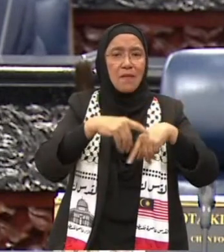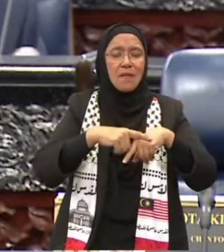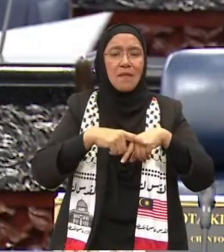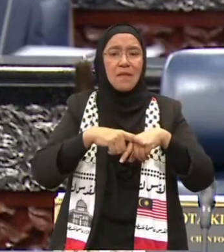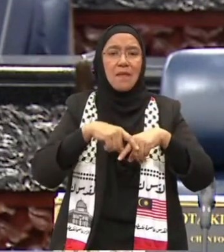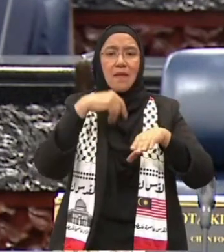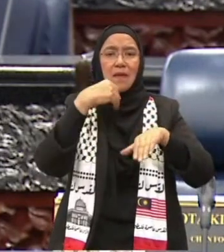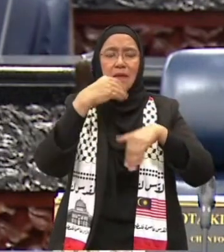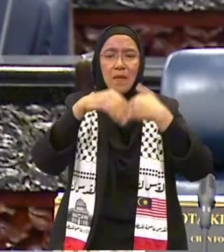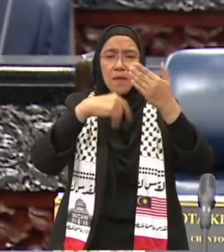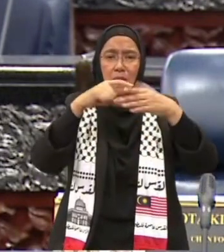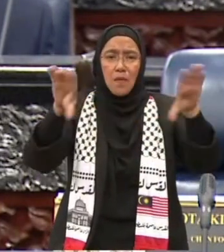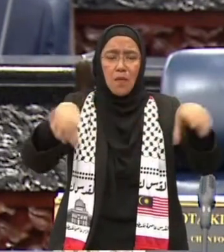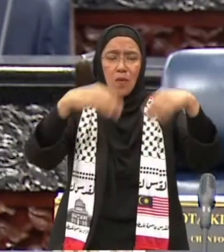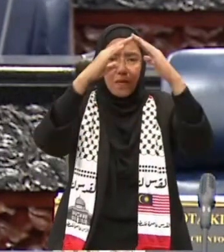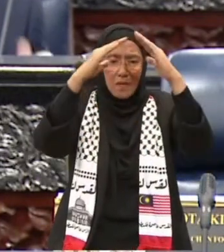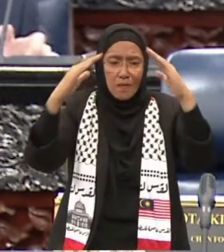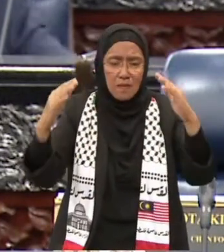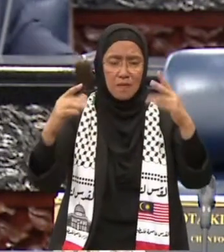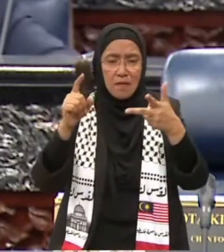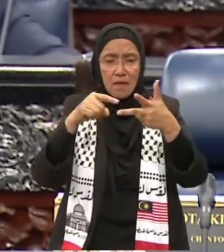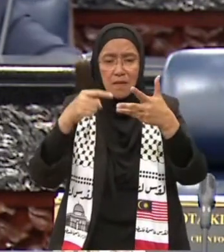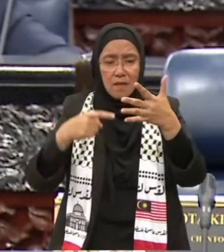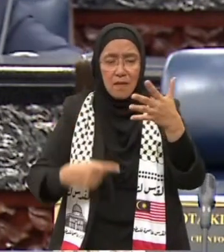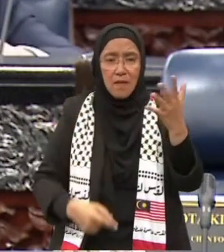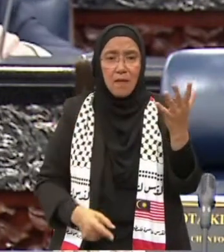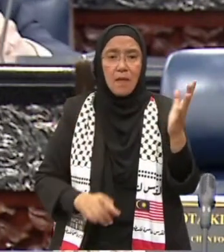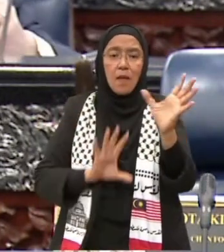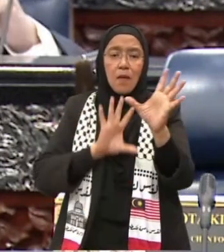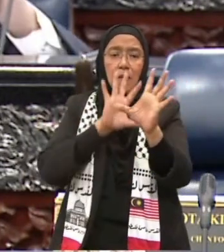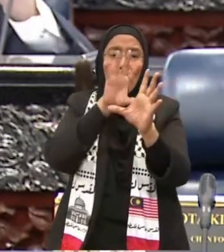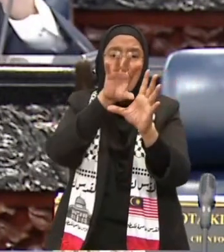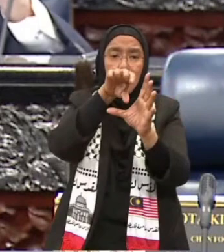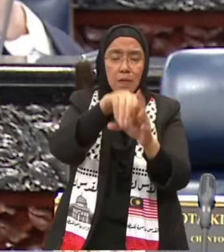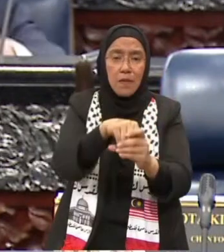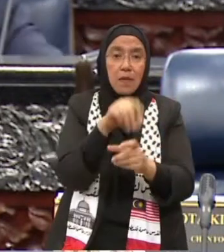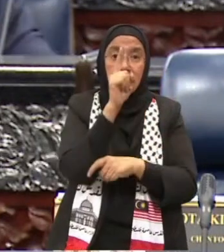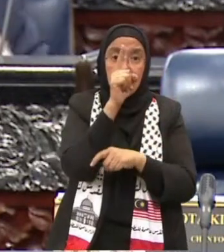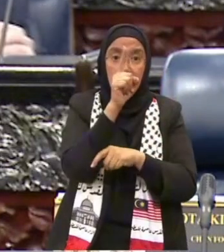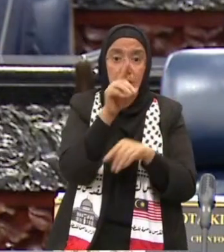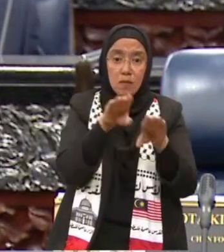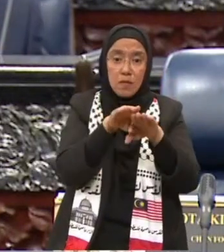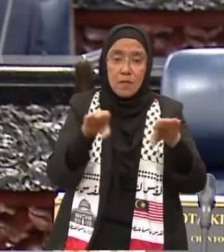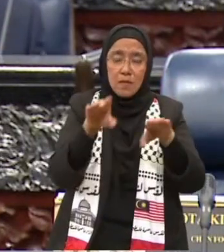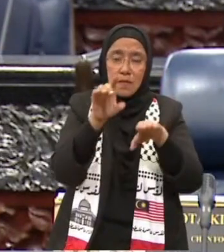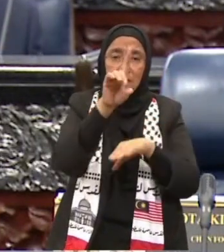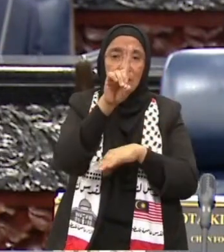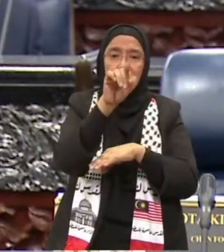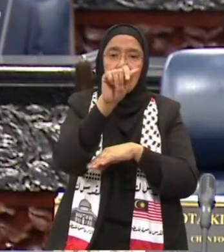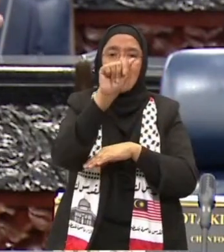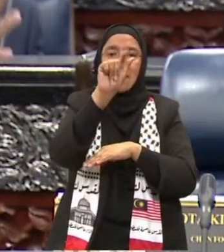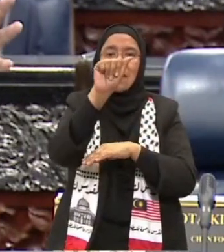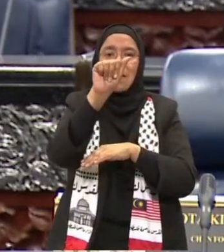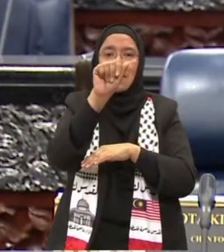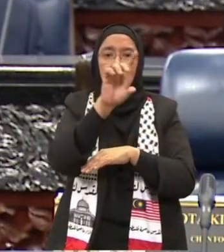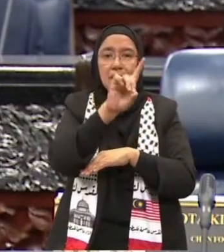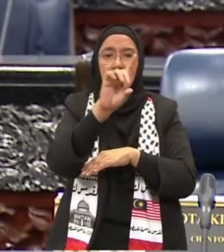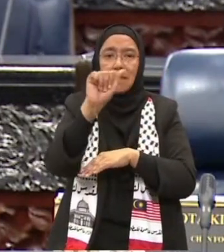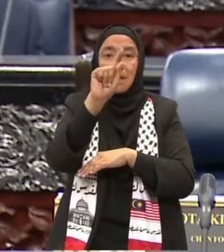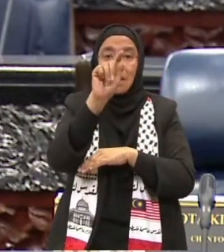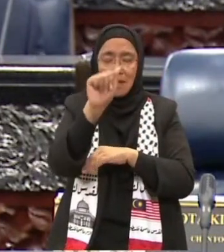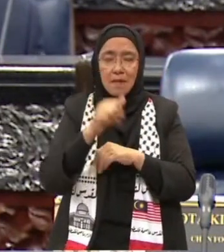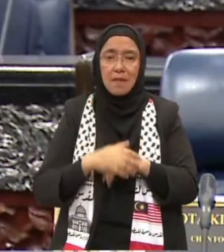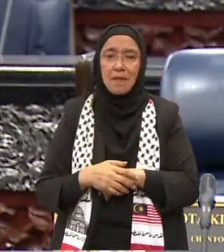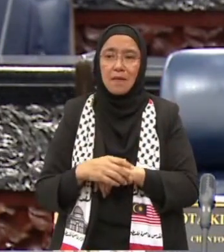satu unit pangkalan data. Dan perkara ini seiring dengan yang dibawa oleh pihak kerajaan. Kita tahu PADU